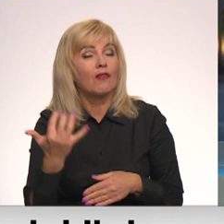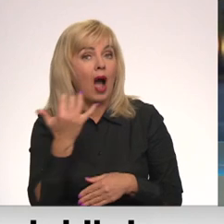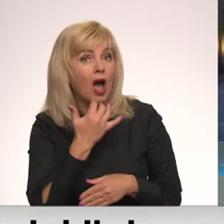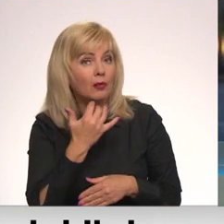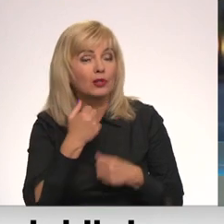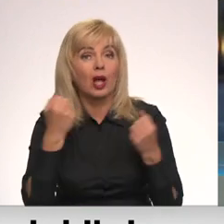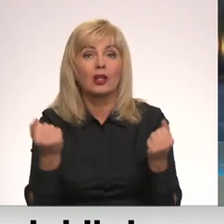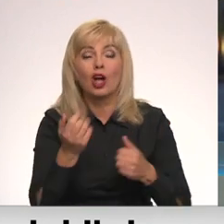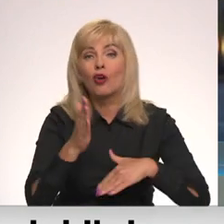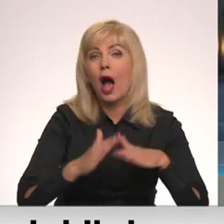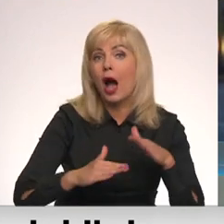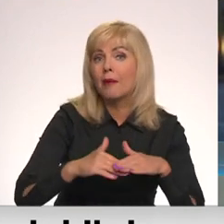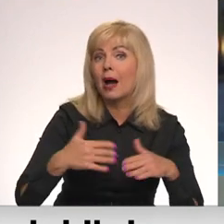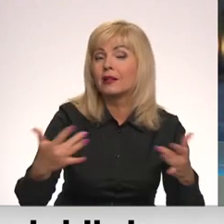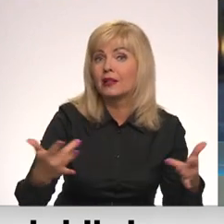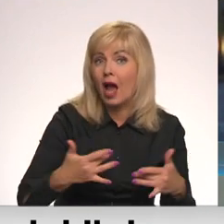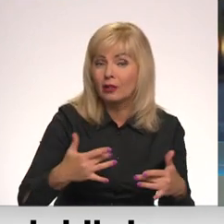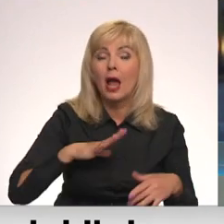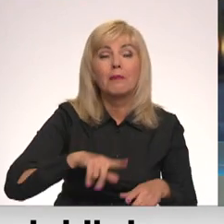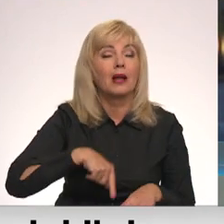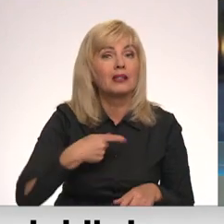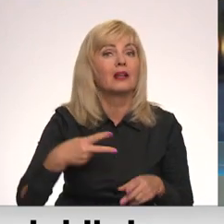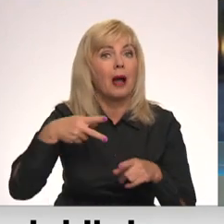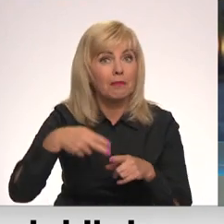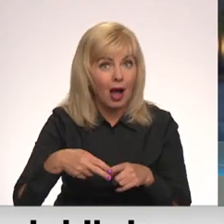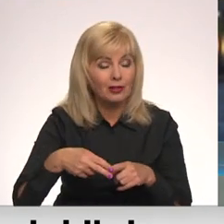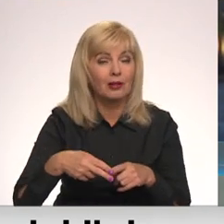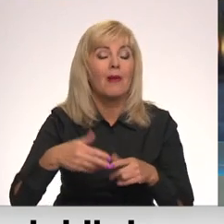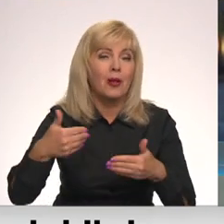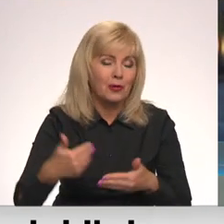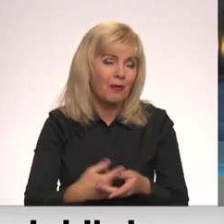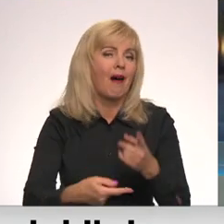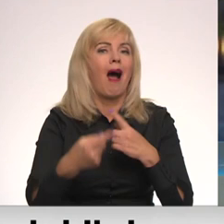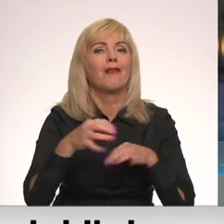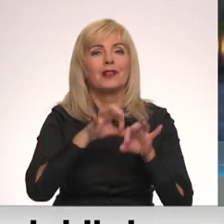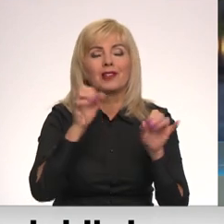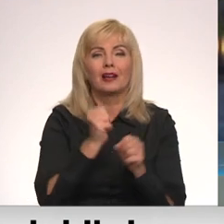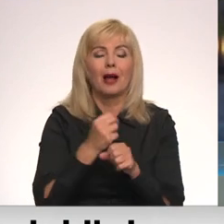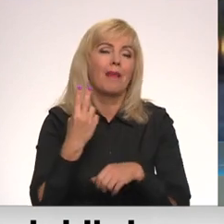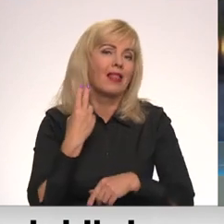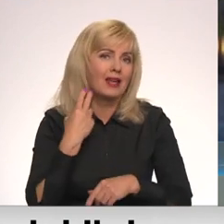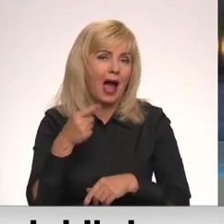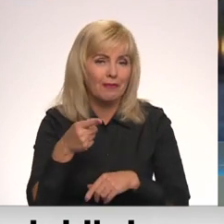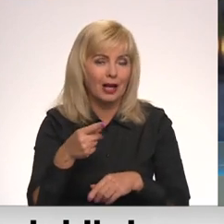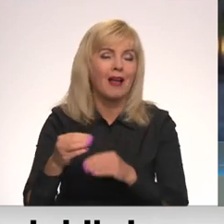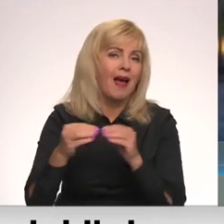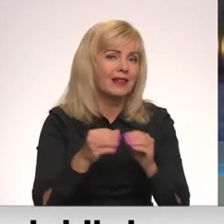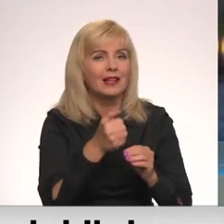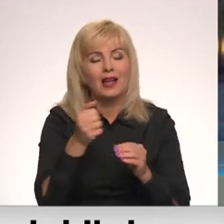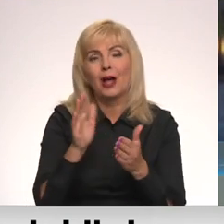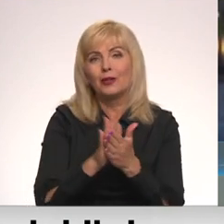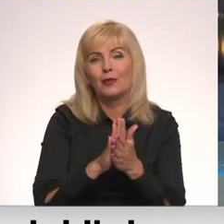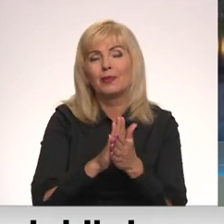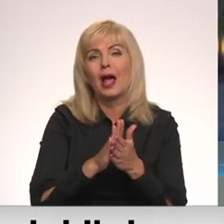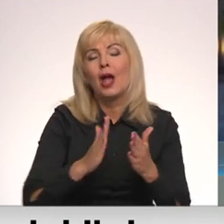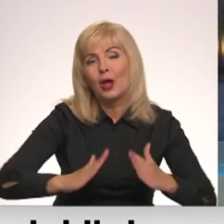darbošanās amatieru teātros, kas nu pēc ilgāka pārtraukuma atsākuši darbu. Lielbritānijā Burtonā nu pat 10 gadu jubilē nosvinējis